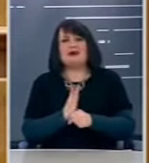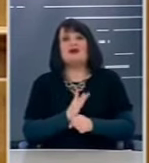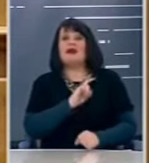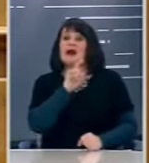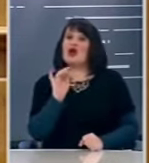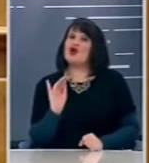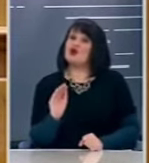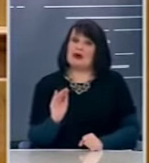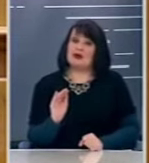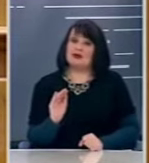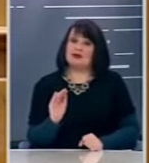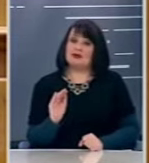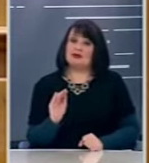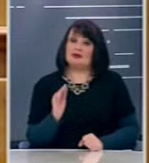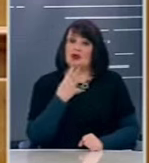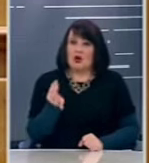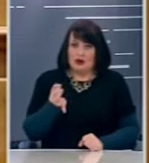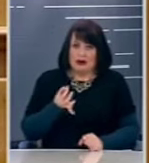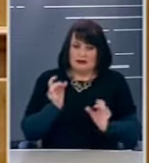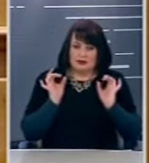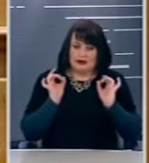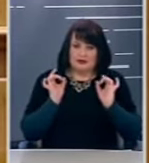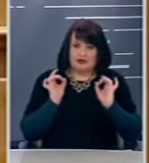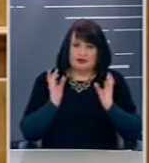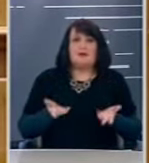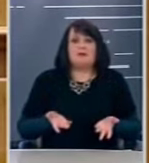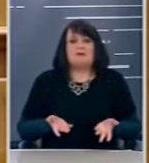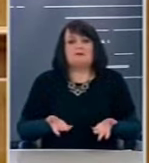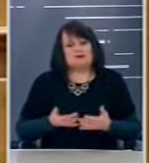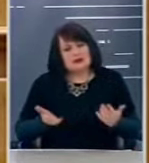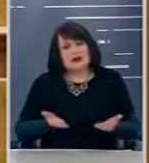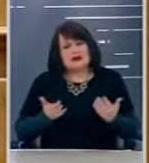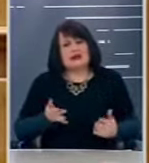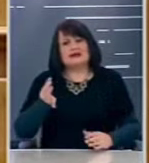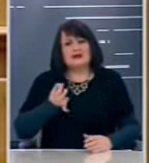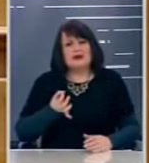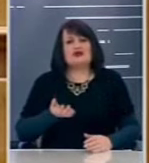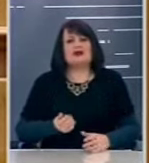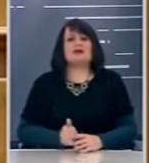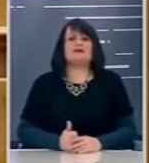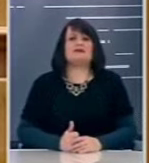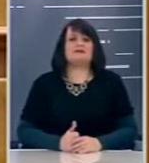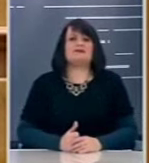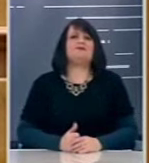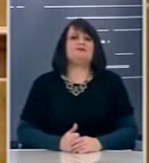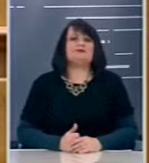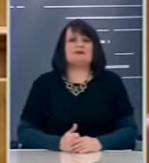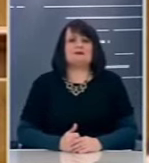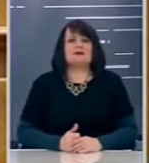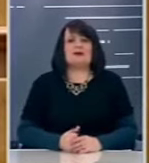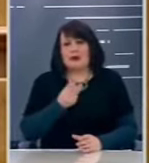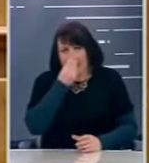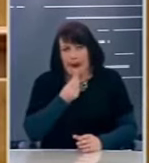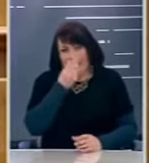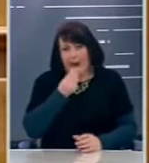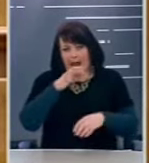ερώτημα. Γιατί δεν λέει κάτι? Εντάξει, υπόθηκε ότι ο άνθρωπος έπαθε ένα κρυολόγημα τις